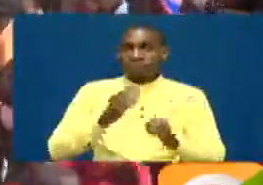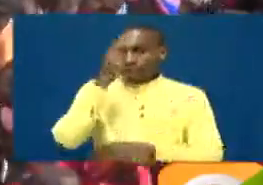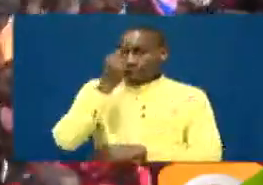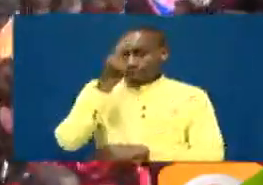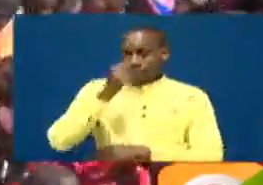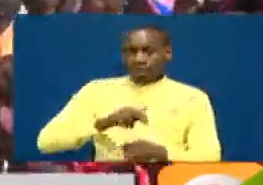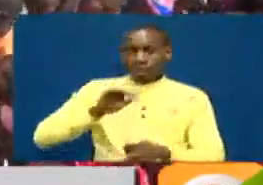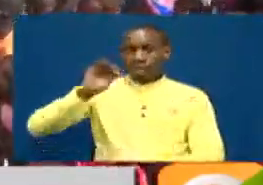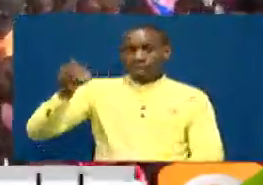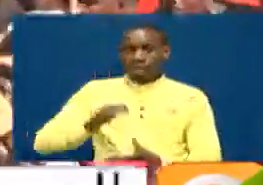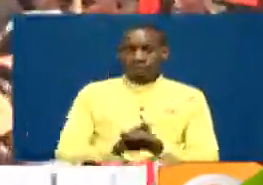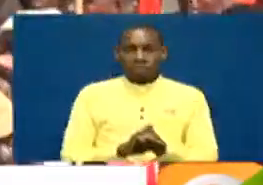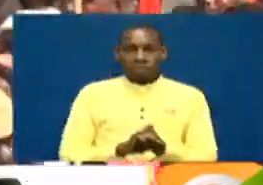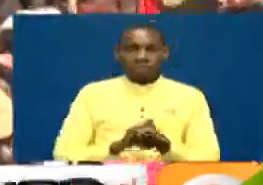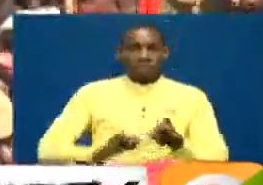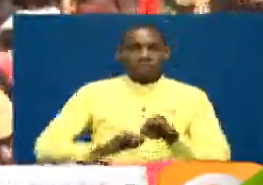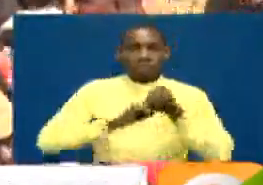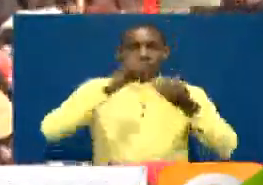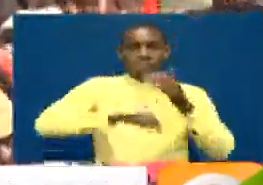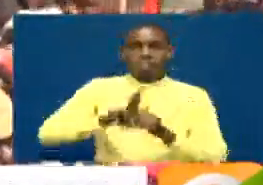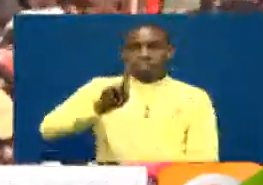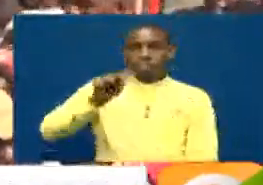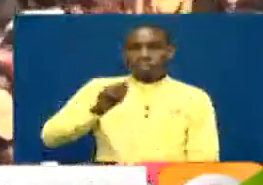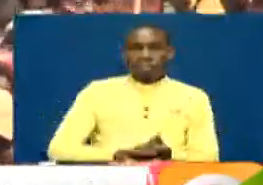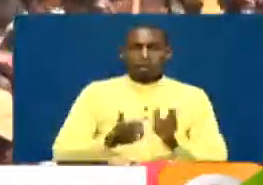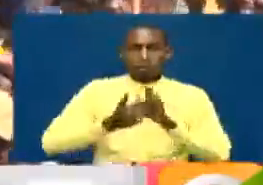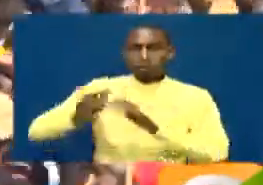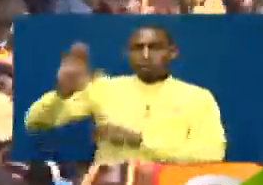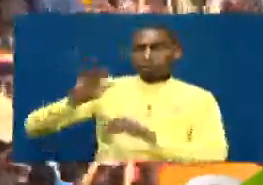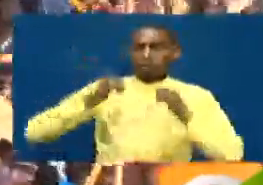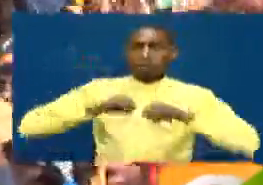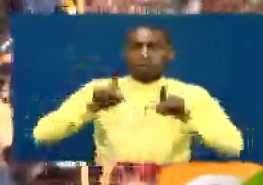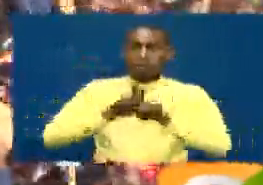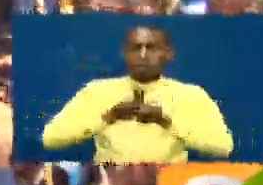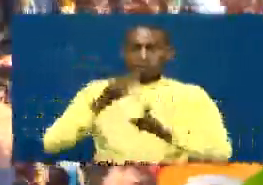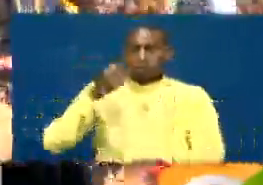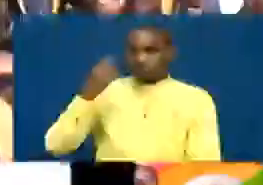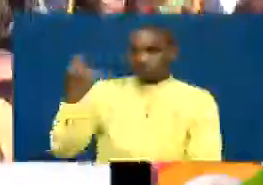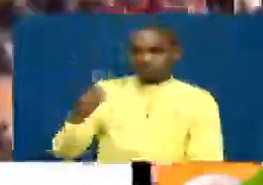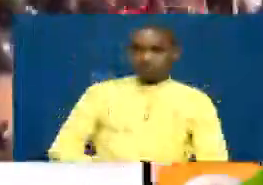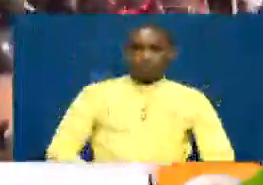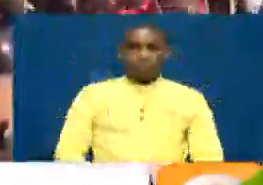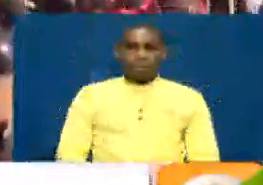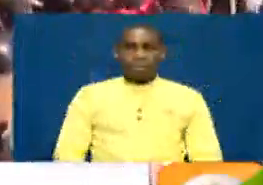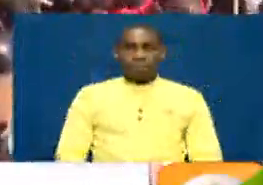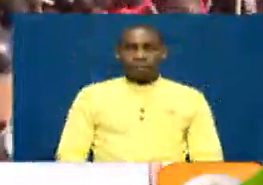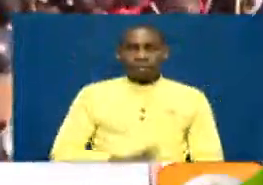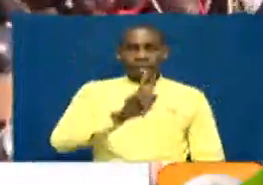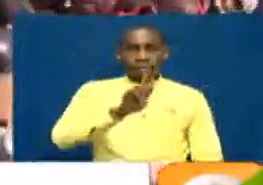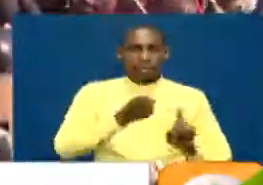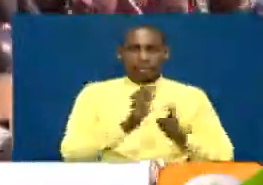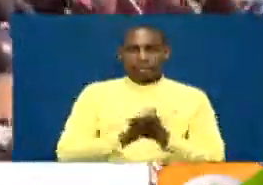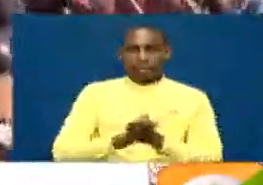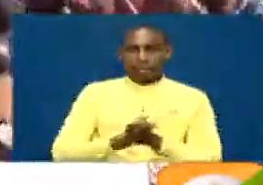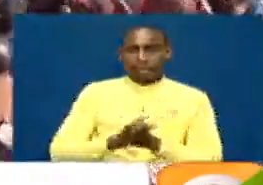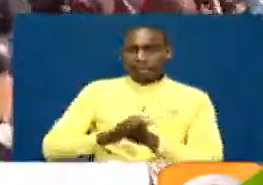Narok County is a stronghold of... Hebu tuweke mkono kama tumekubaliana hivyo. Kundi hilo likitetea